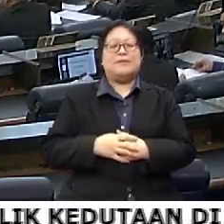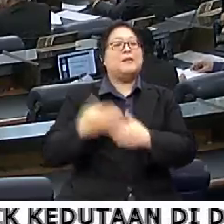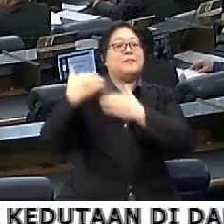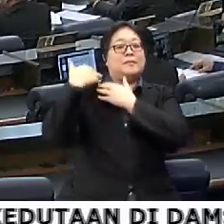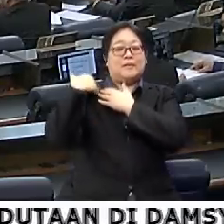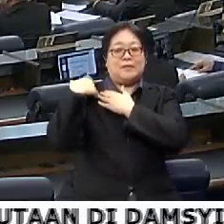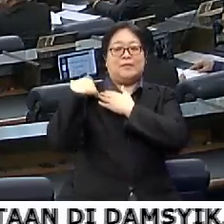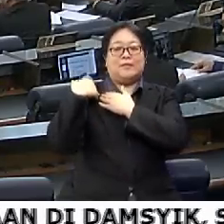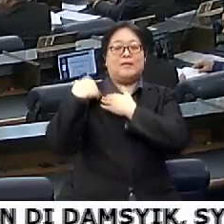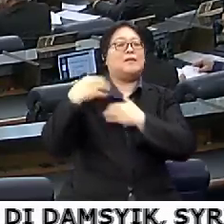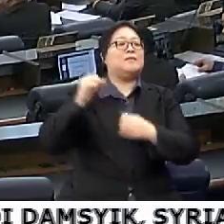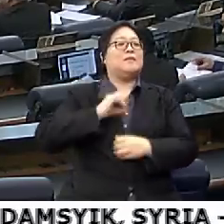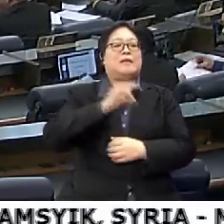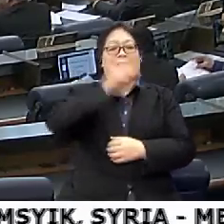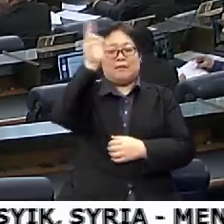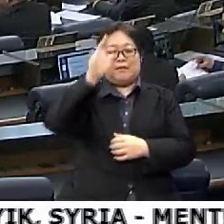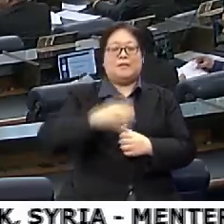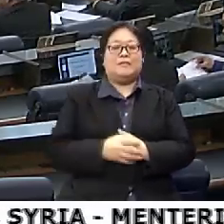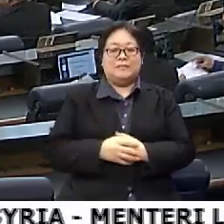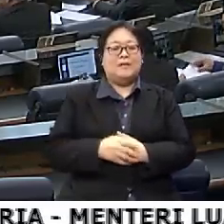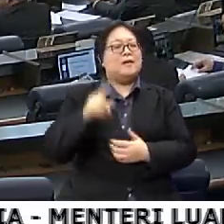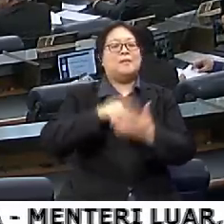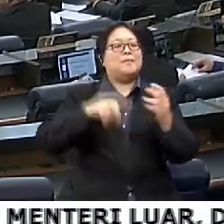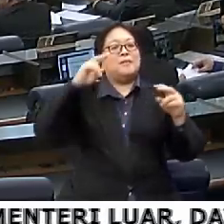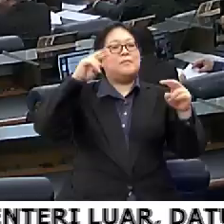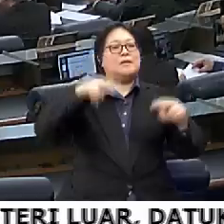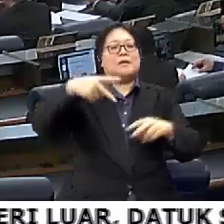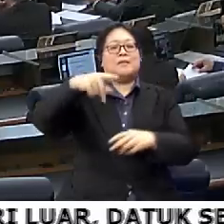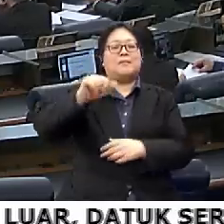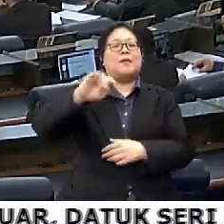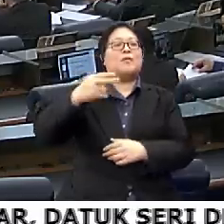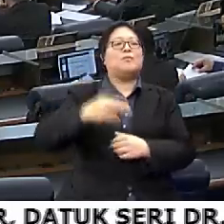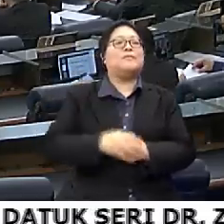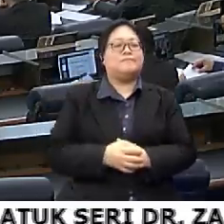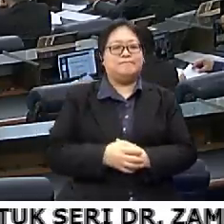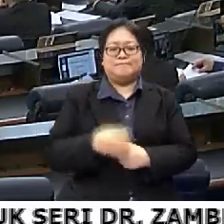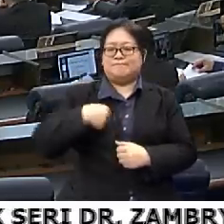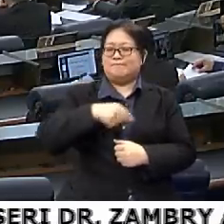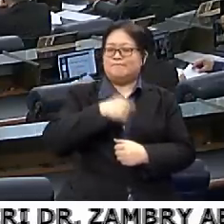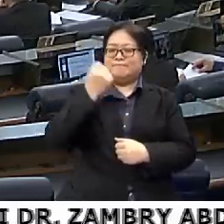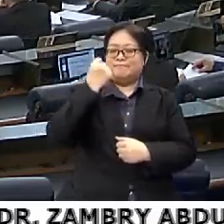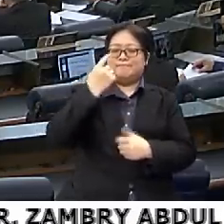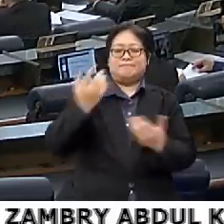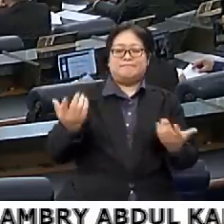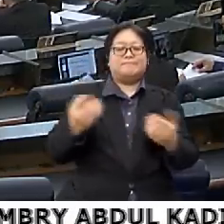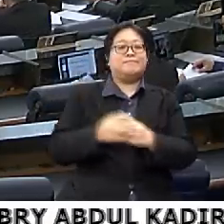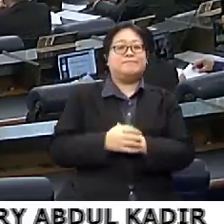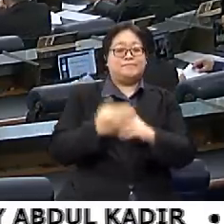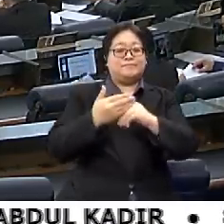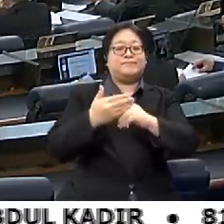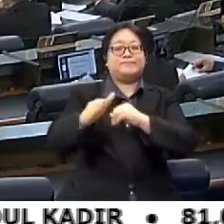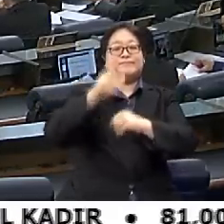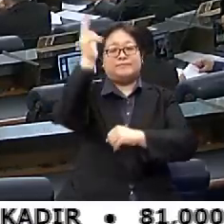peranan yang dimainkan oleh penjawat awam. Apa pandangan Paguh? Kita dipahamkan bahawa